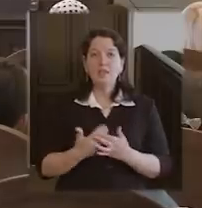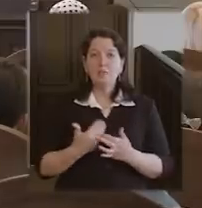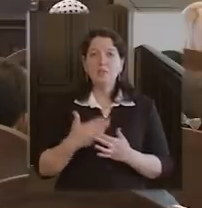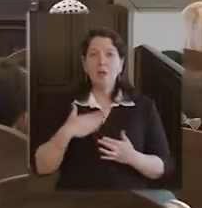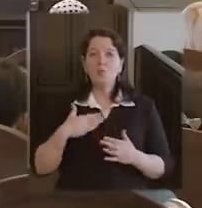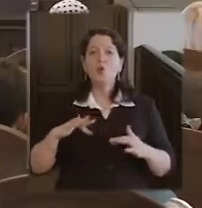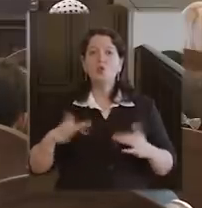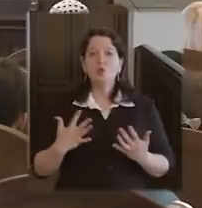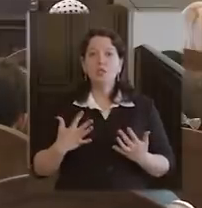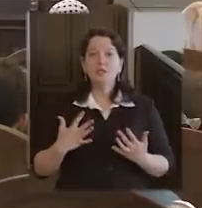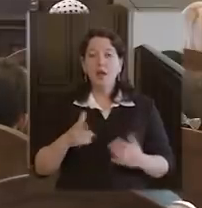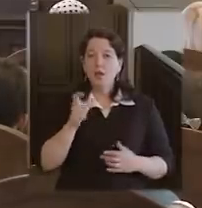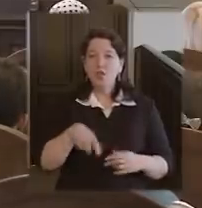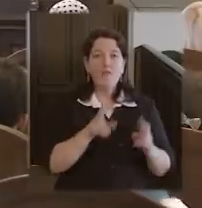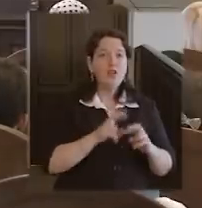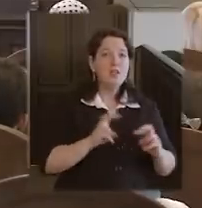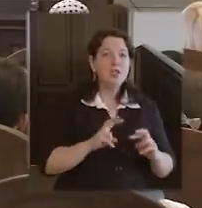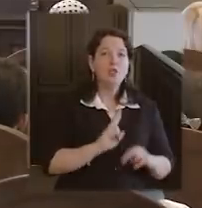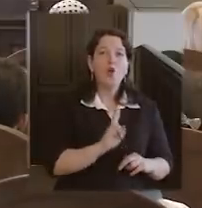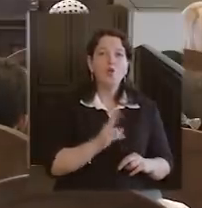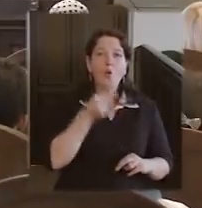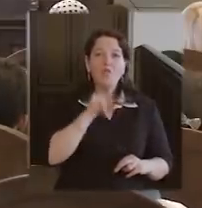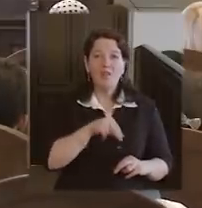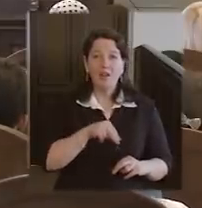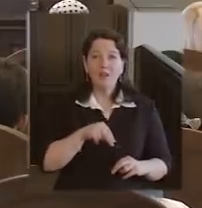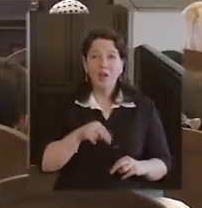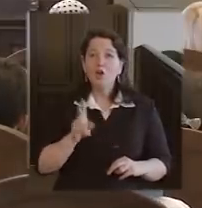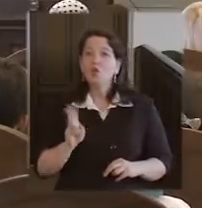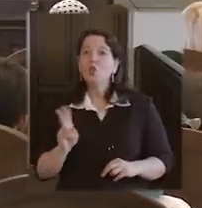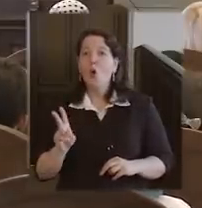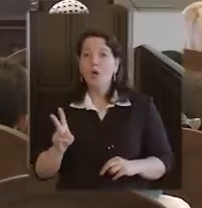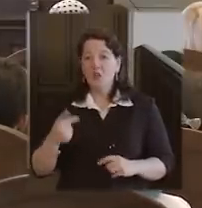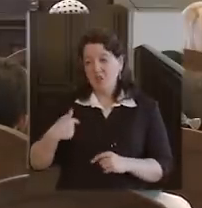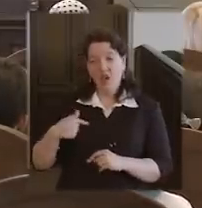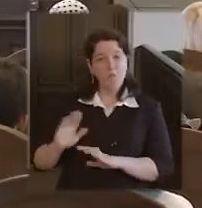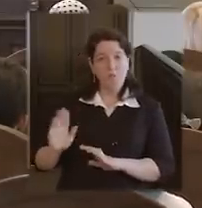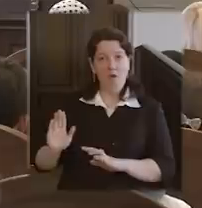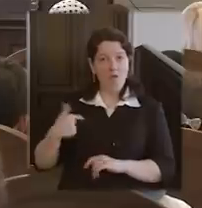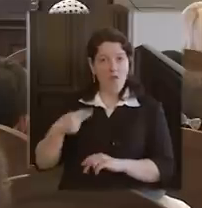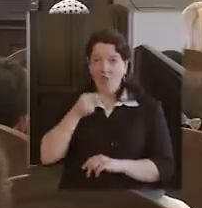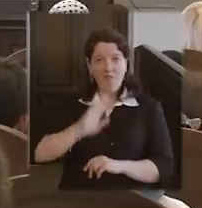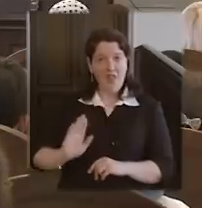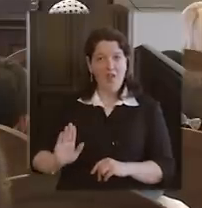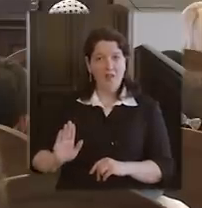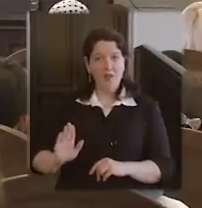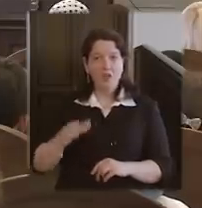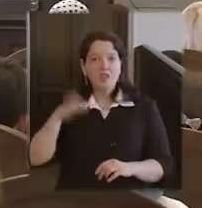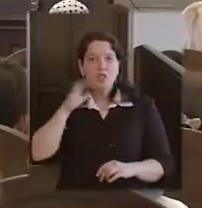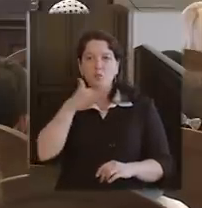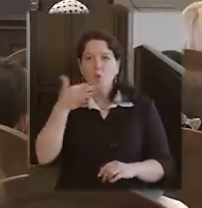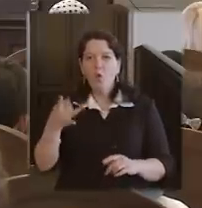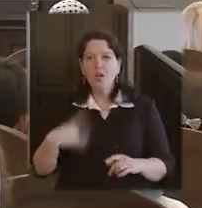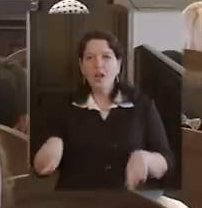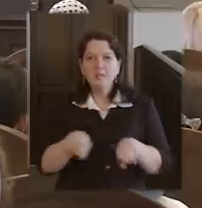Если со мной случилось, я ищу так, кто виноват. Кто, но не я, вы слышите? Я это замечал тысячу раз, не знаю, как у